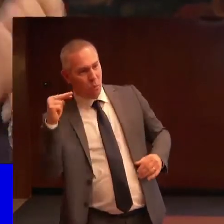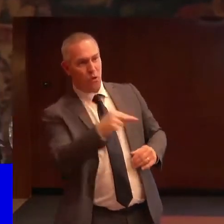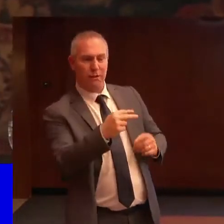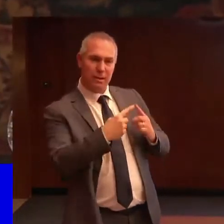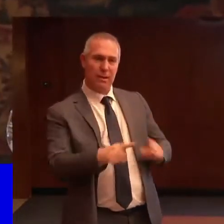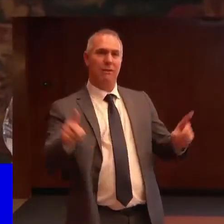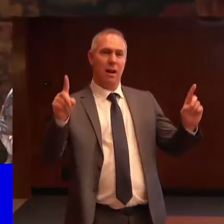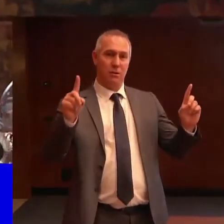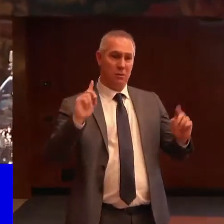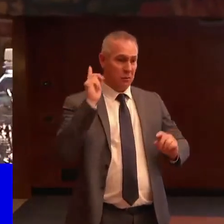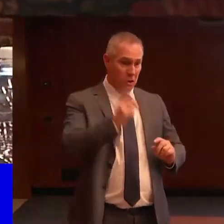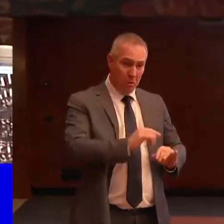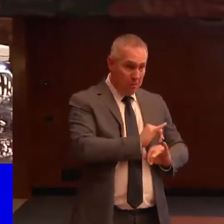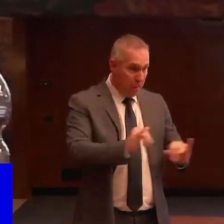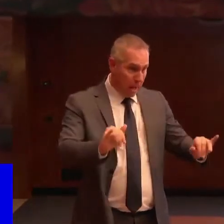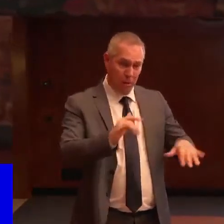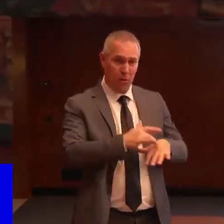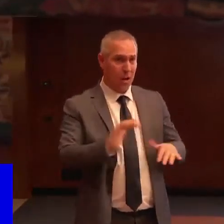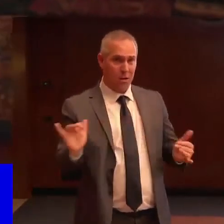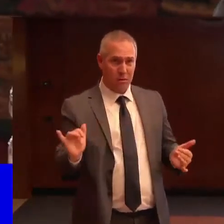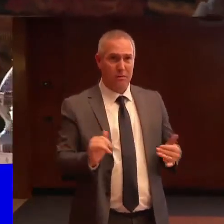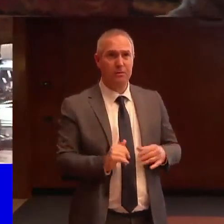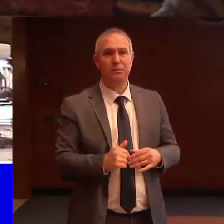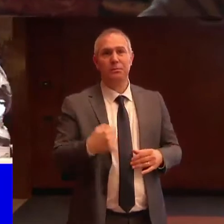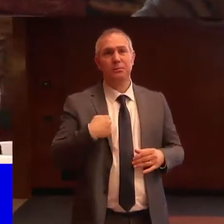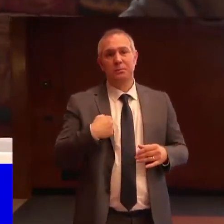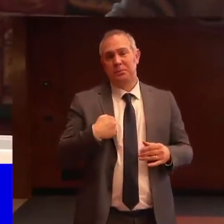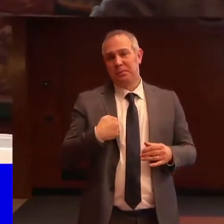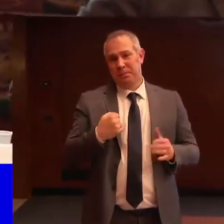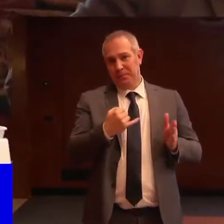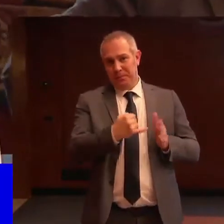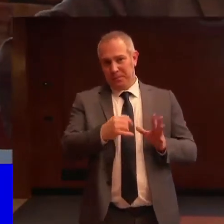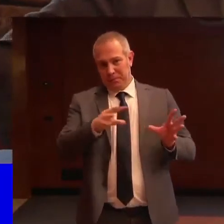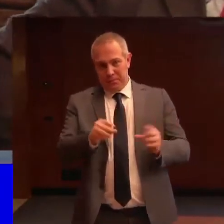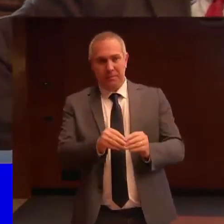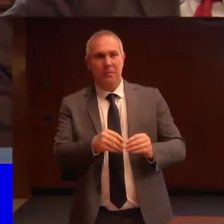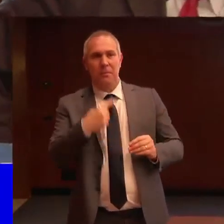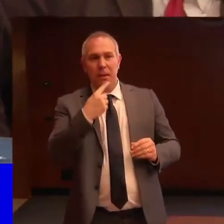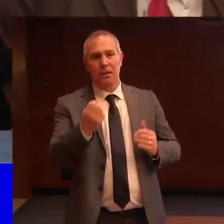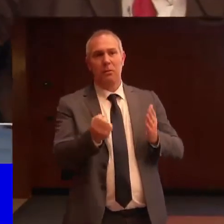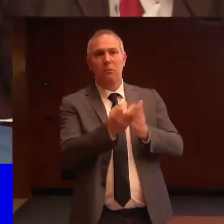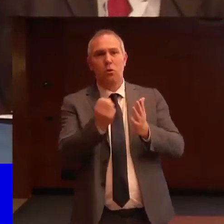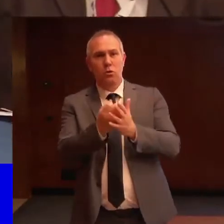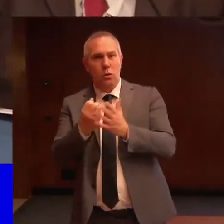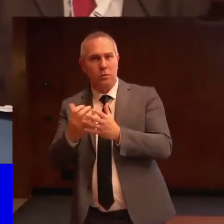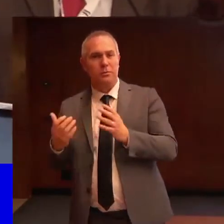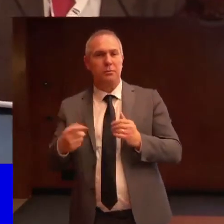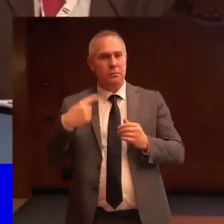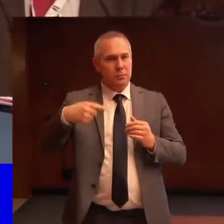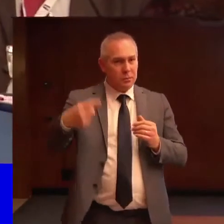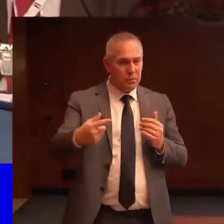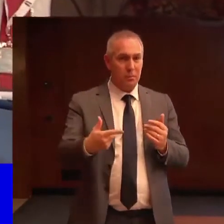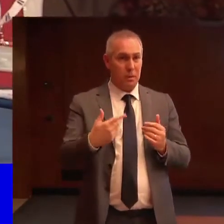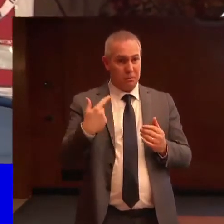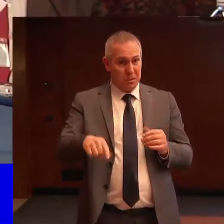nel cinema italiano. Vado verso la chiusura, dico una cosa che riguarda poi anche tutte le produzioni che verranno presentate dopo, ma